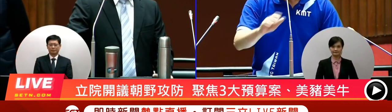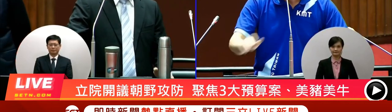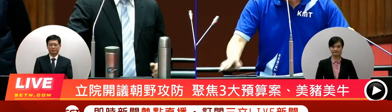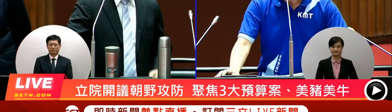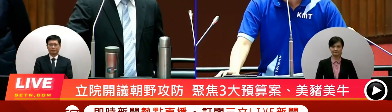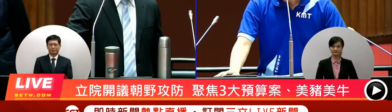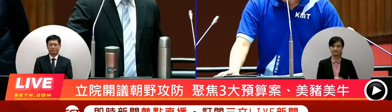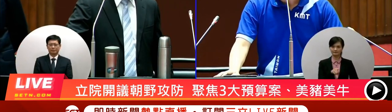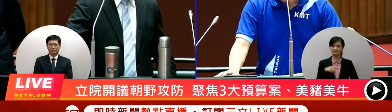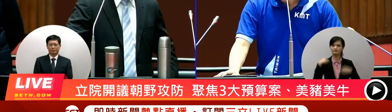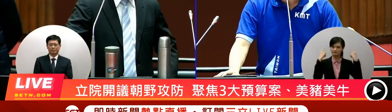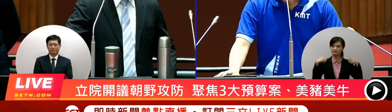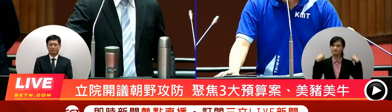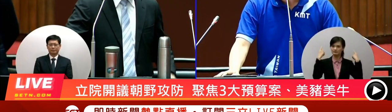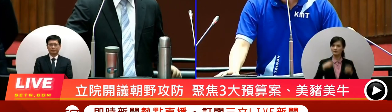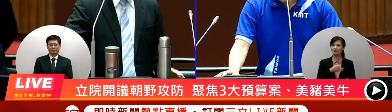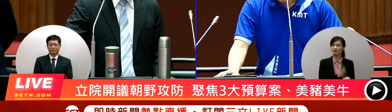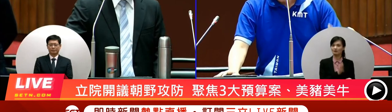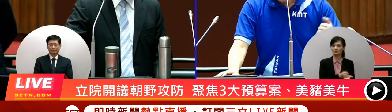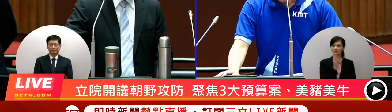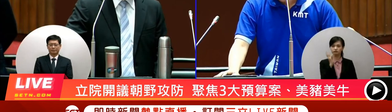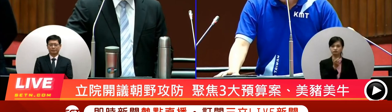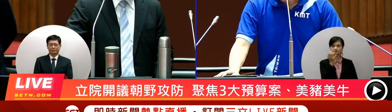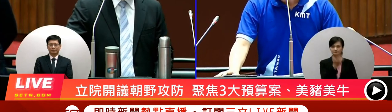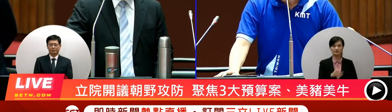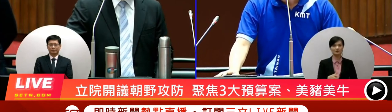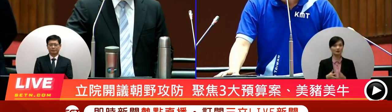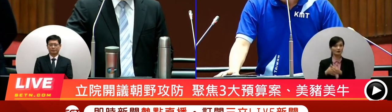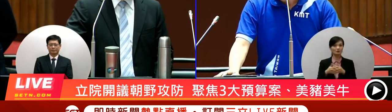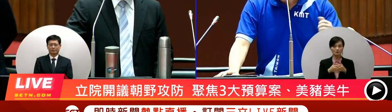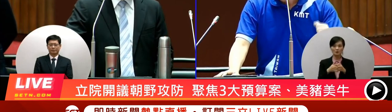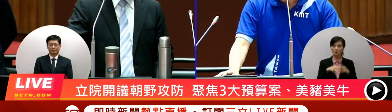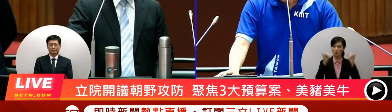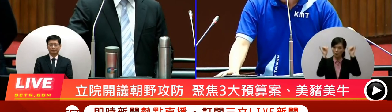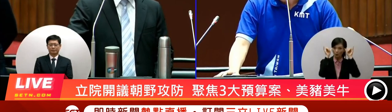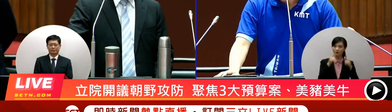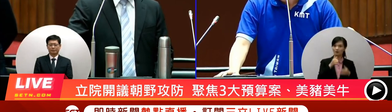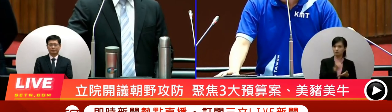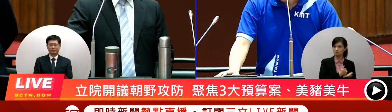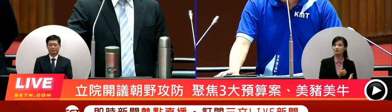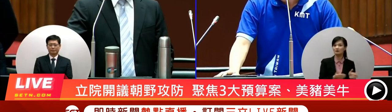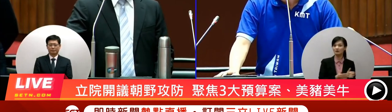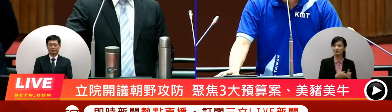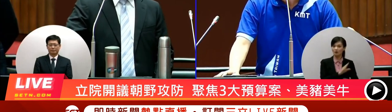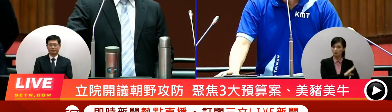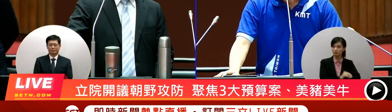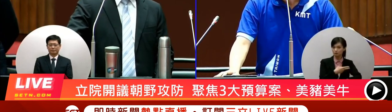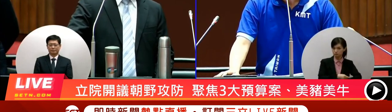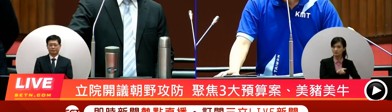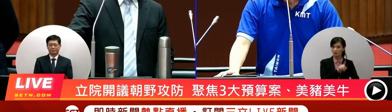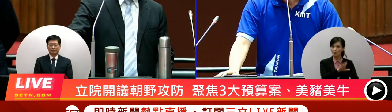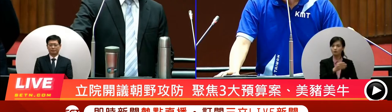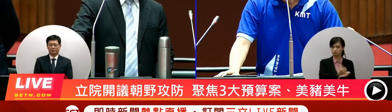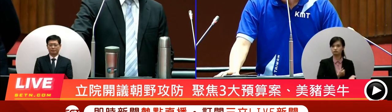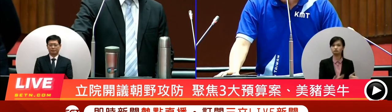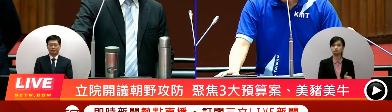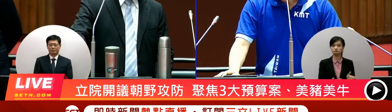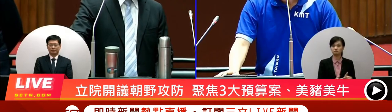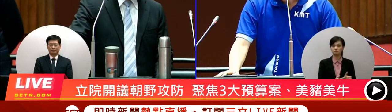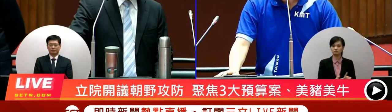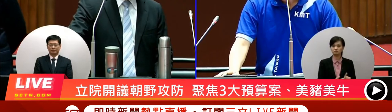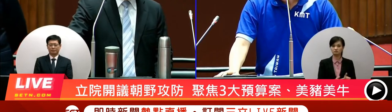你们也常常在讲说美牛已经进来了，含瘦肉精的美牛进来了，不